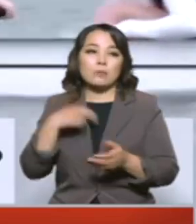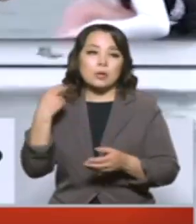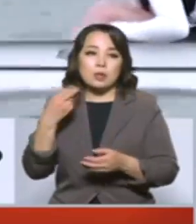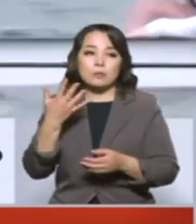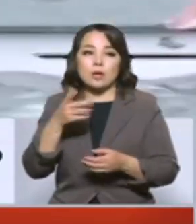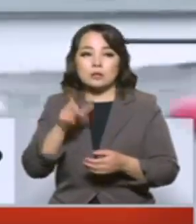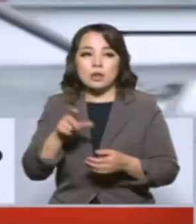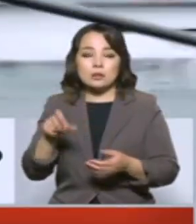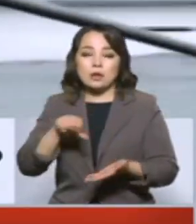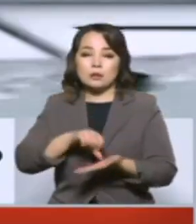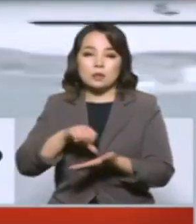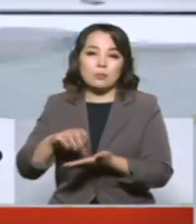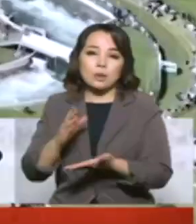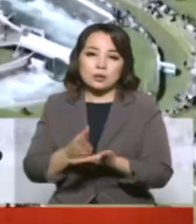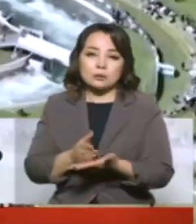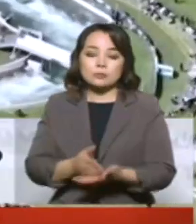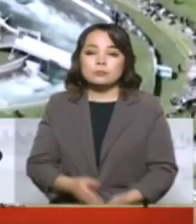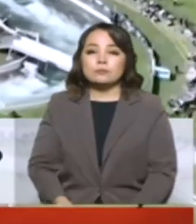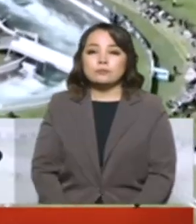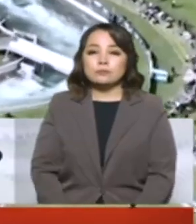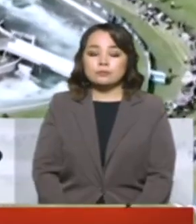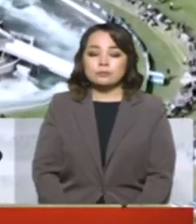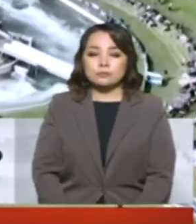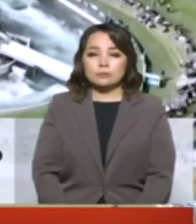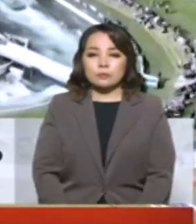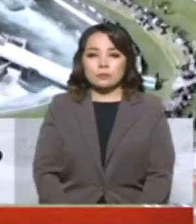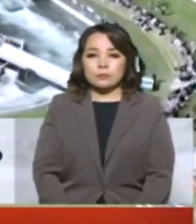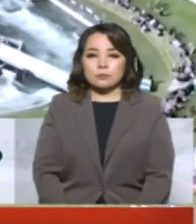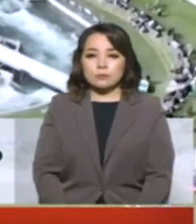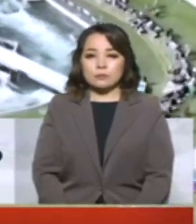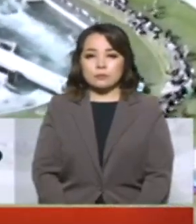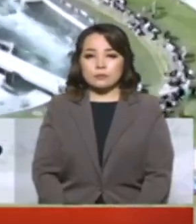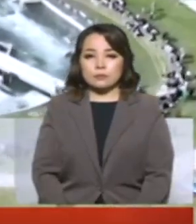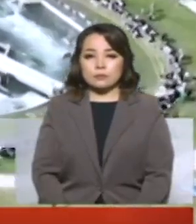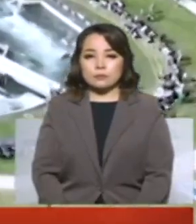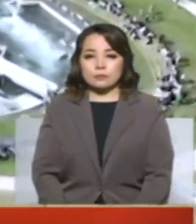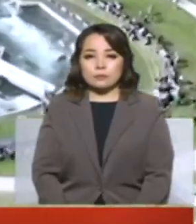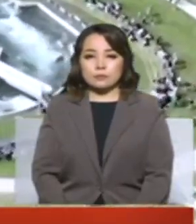5 адам кандидат. Асылбек Таниар, Светкан Жагеев, Қазақстан ұлттық арнасы, Астана.